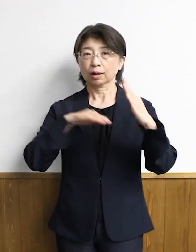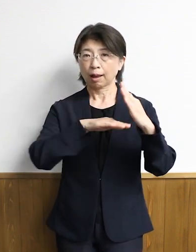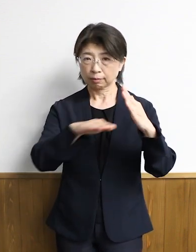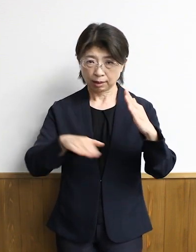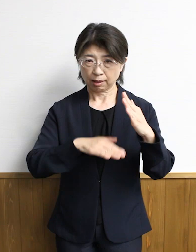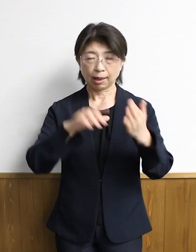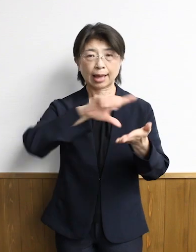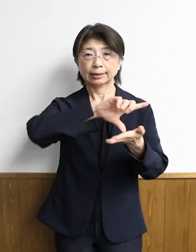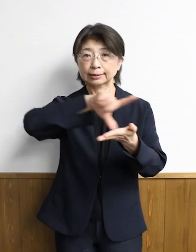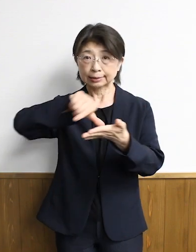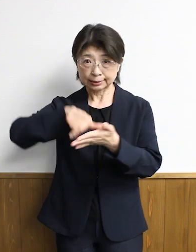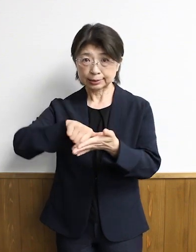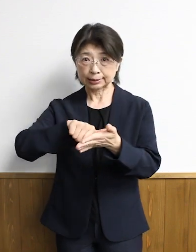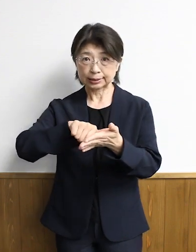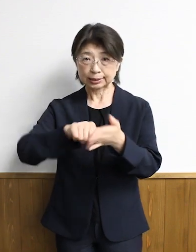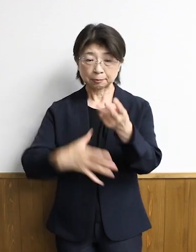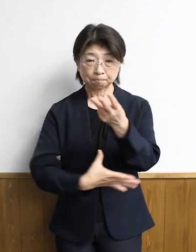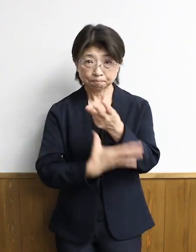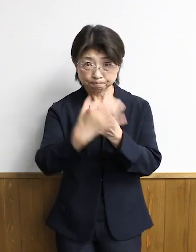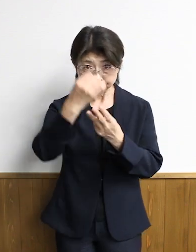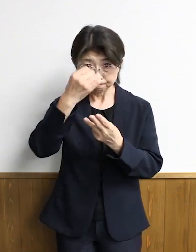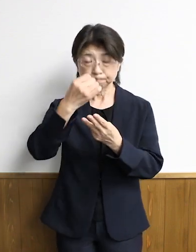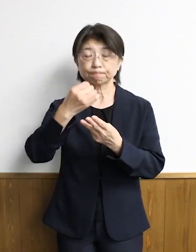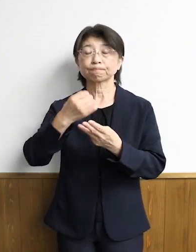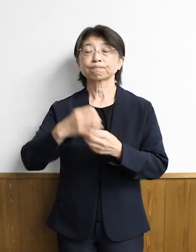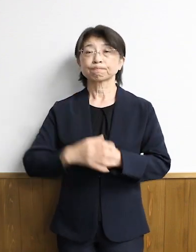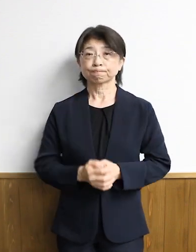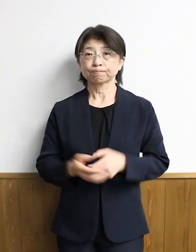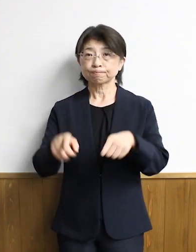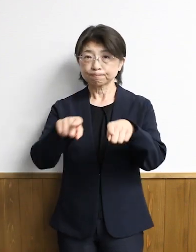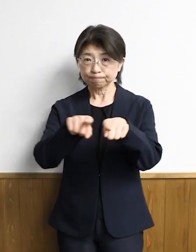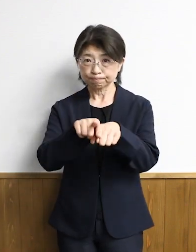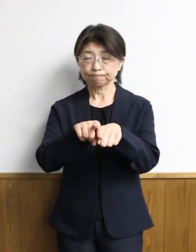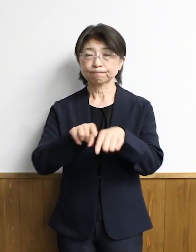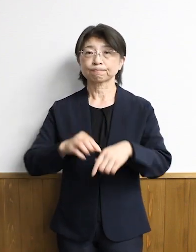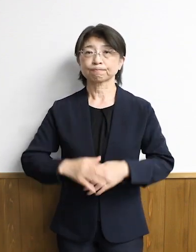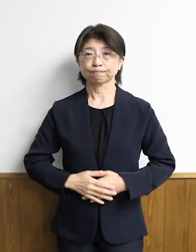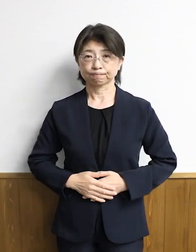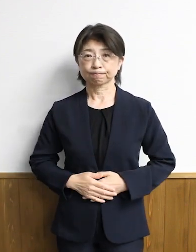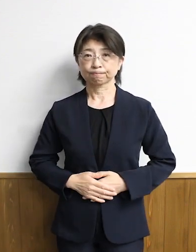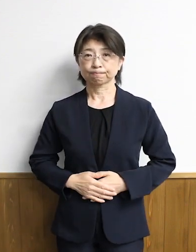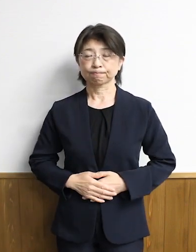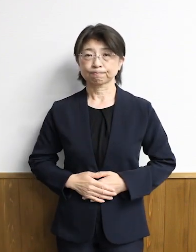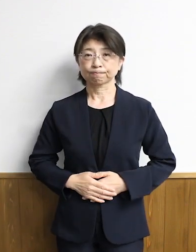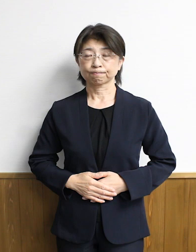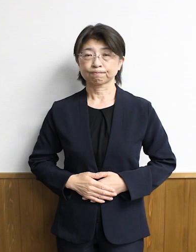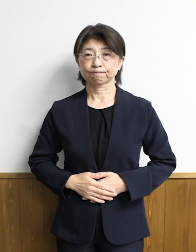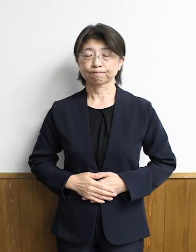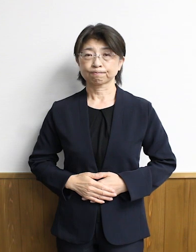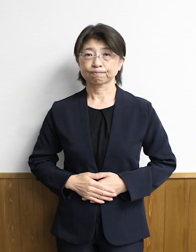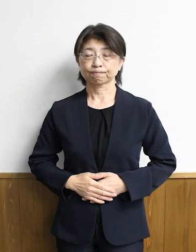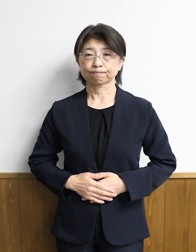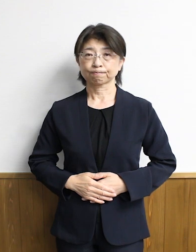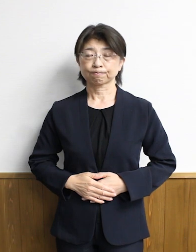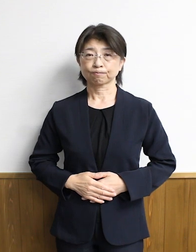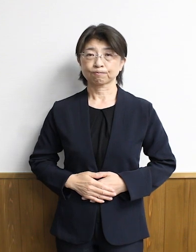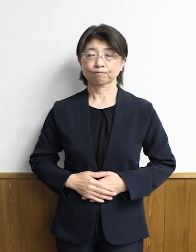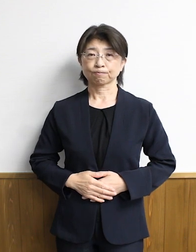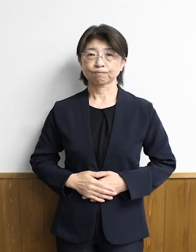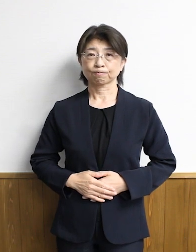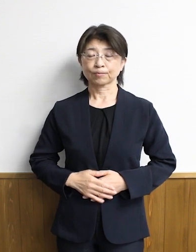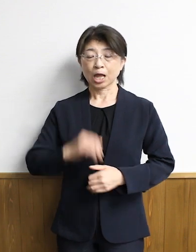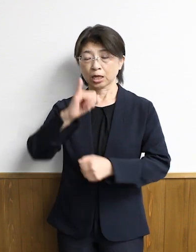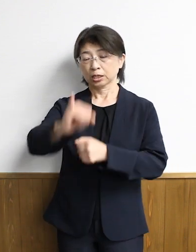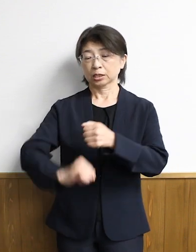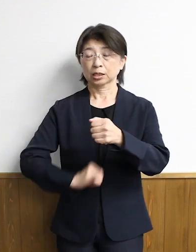様々な期間が一体となってえ深谷市立小中学校の